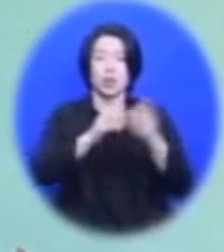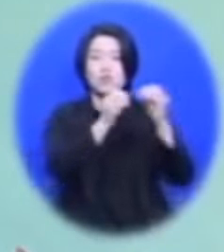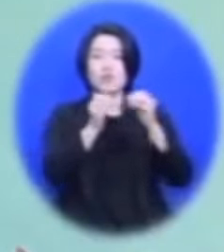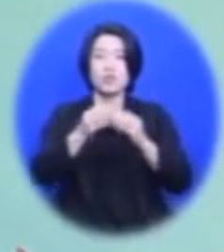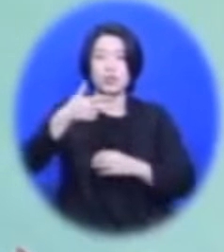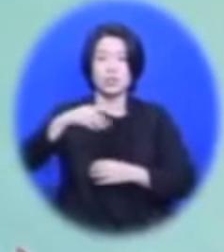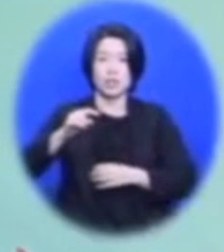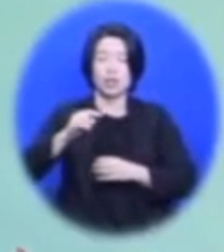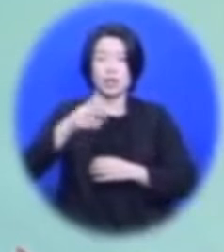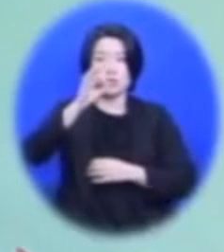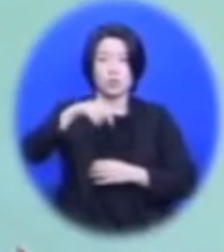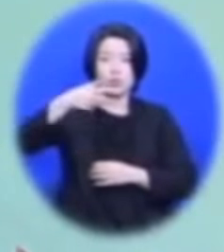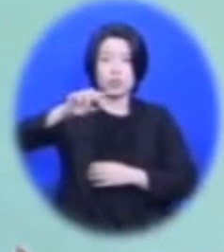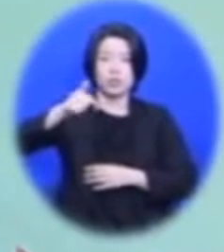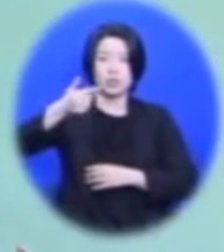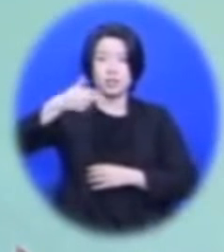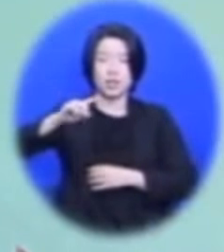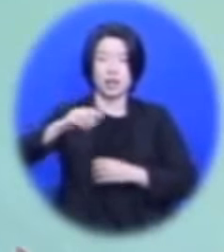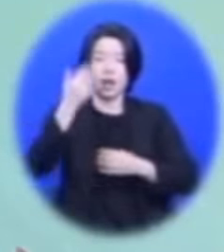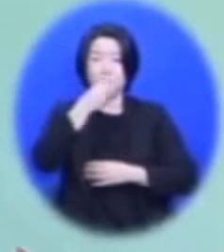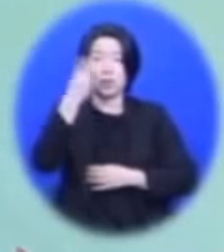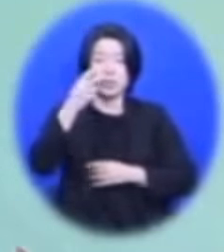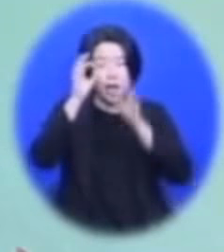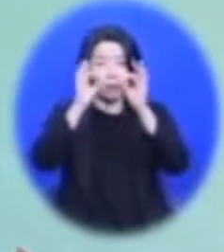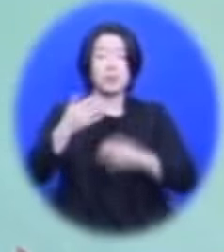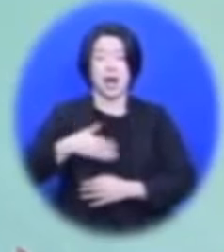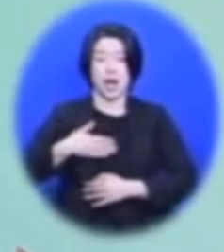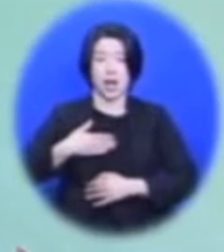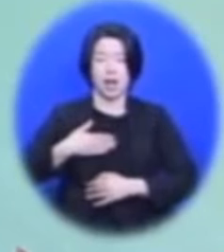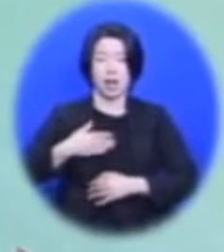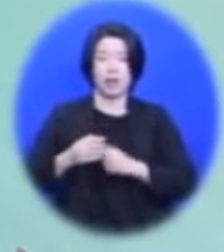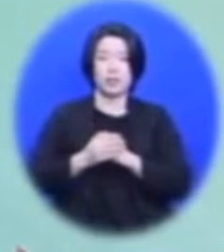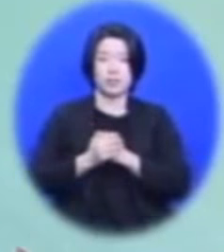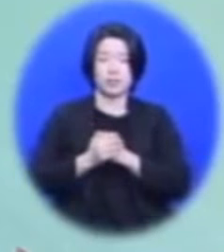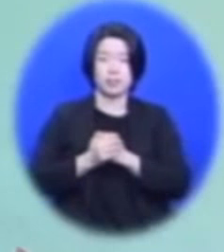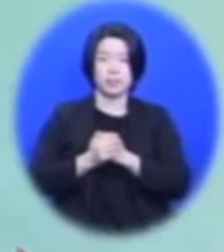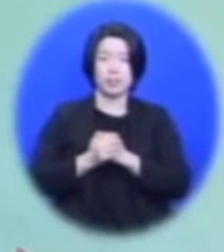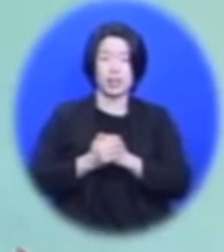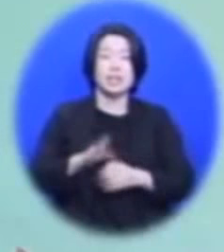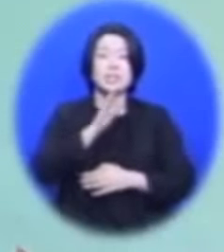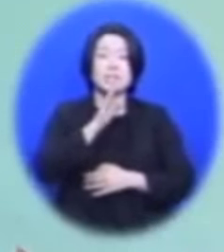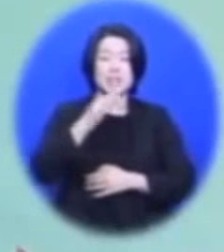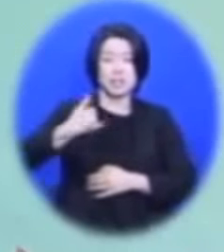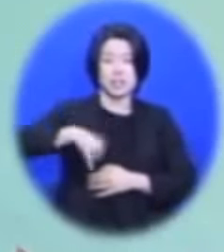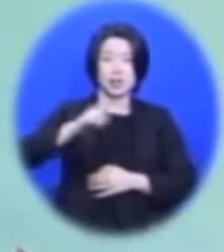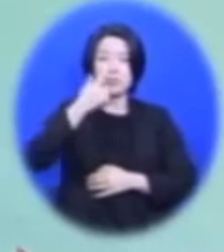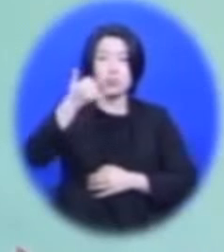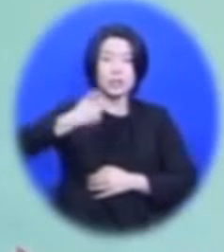검사로 안다고 그럽니다. 유전자 검사를 해보면 이제 친자 확인이 된다는